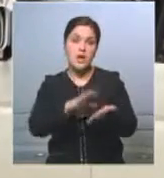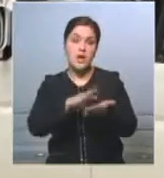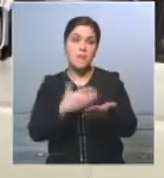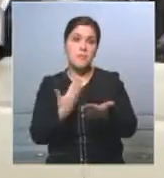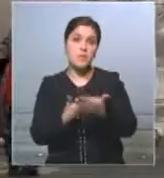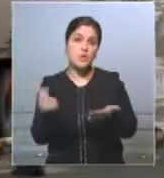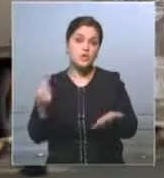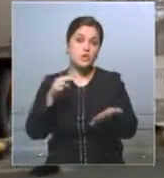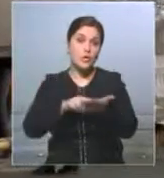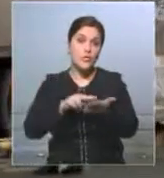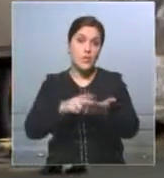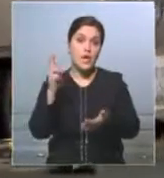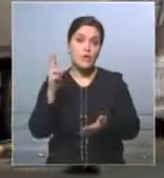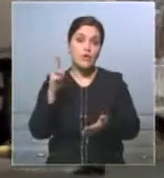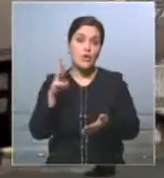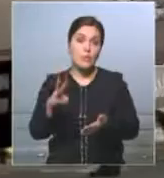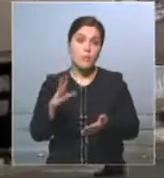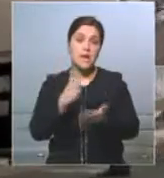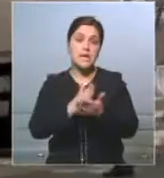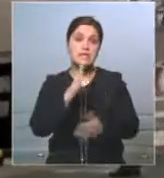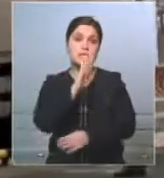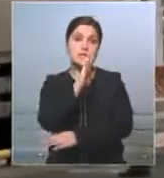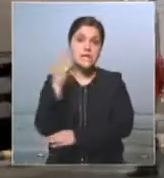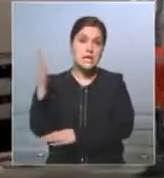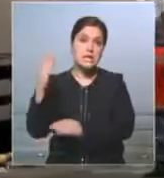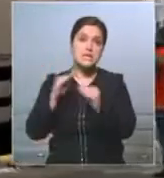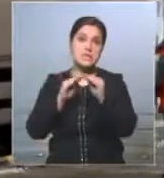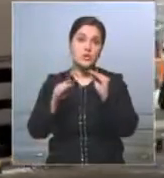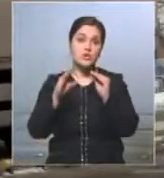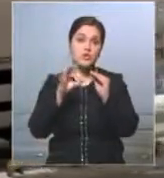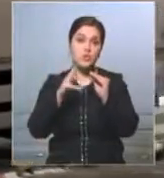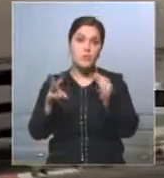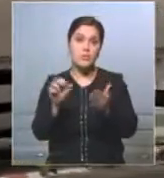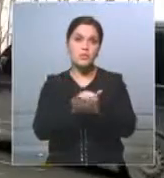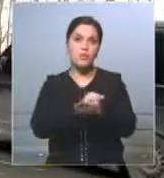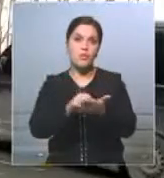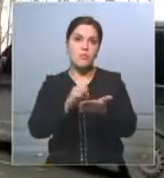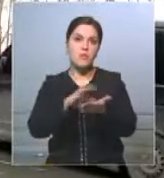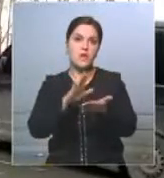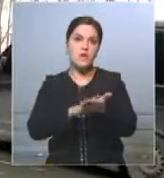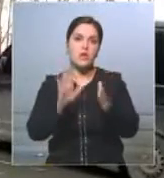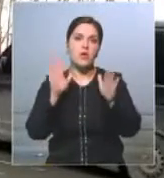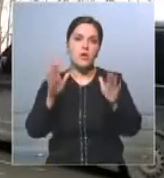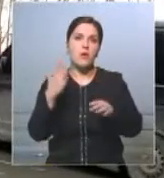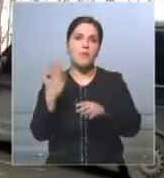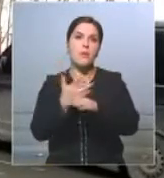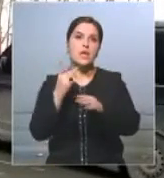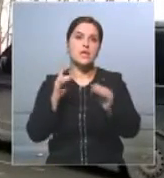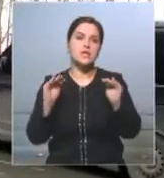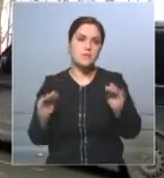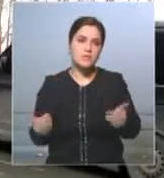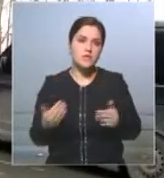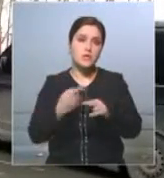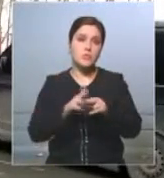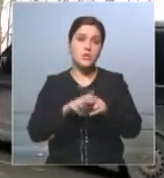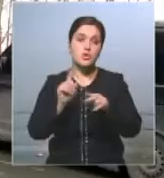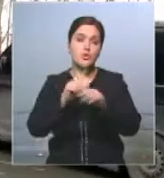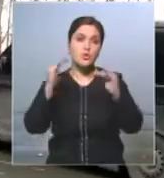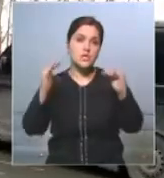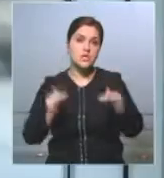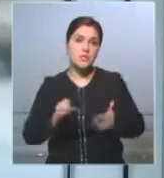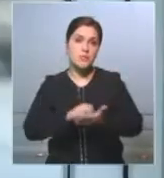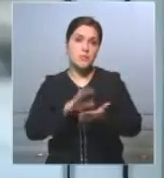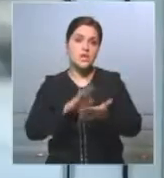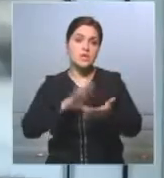примеру, рыночная стоимость одного кубометра леса – 10 тысяч сомов, а в документах указывалась сумма почти в 5 раз меньше. Вместе с